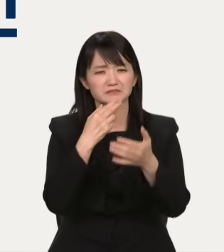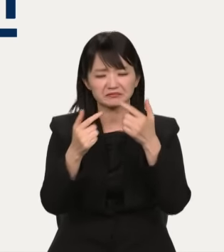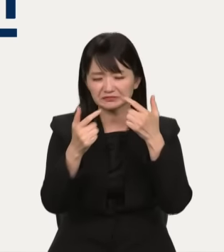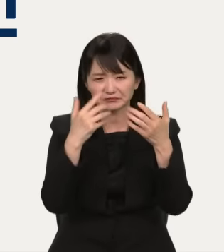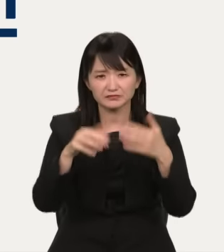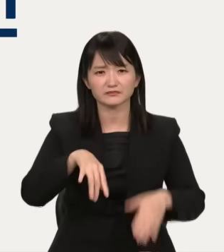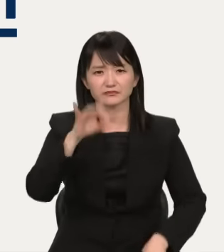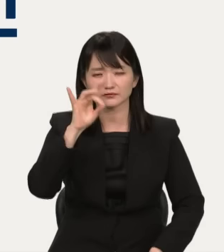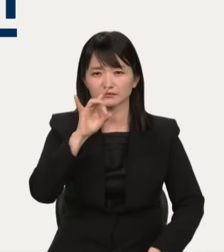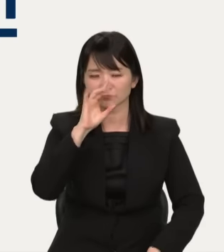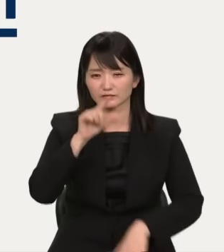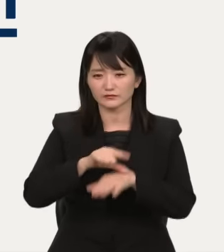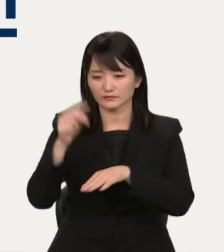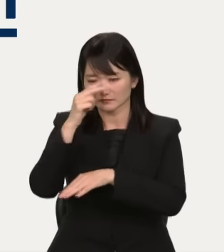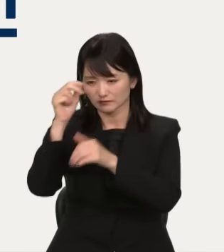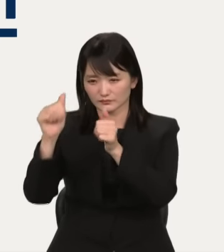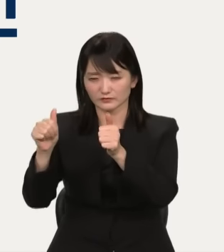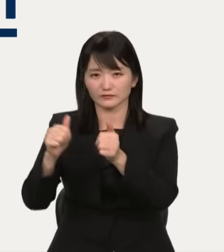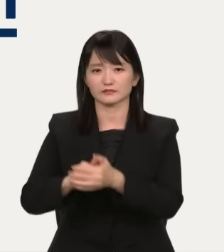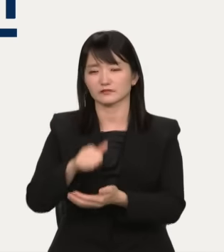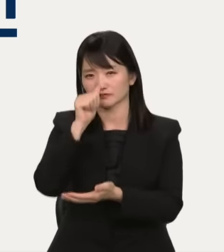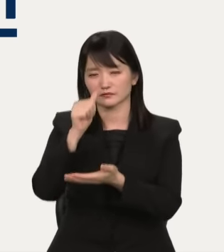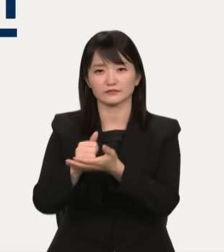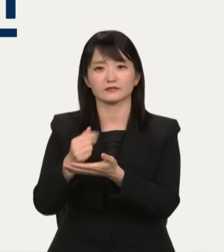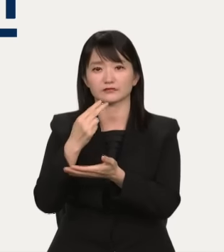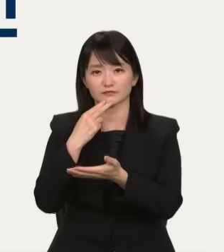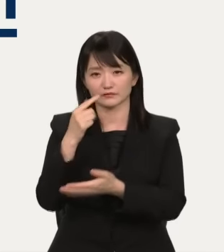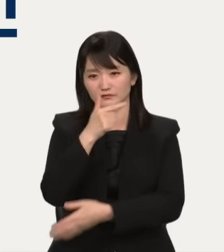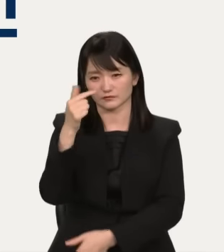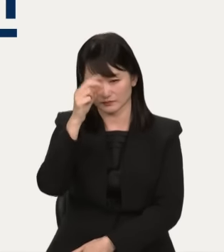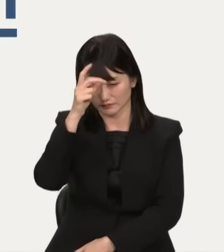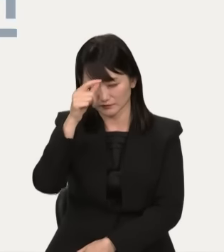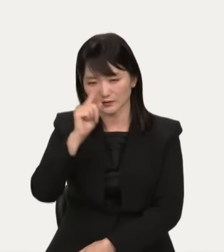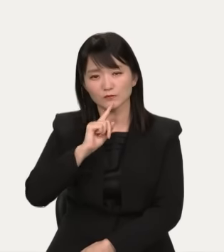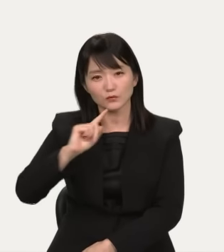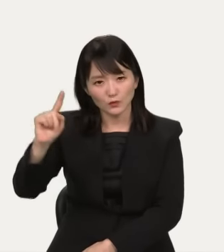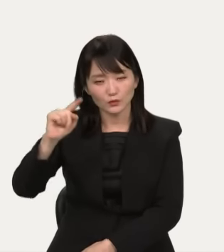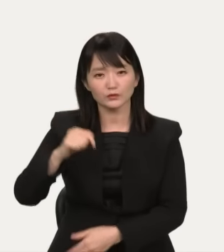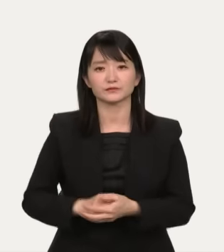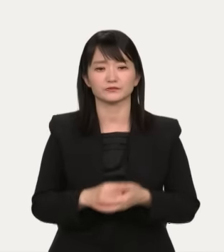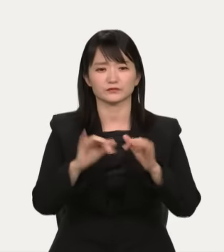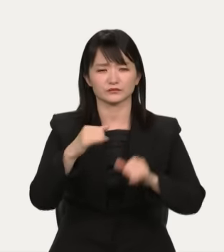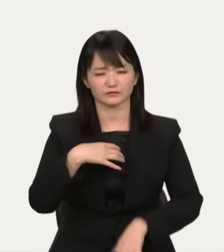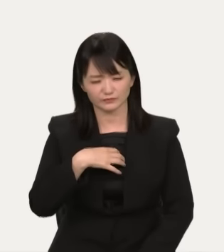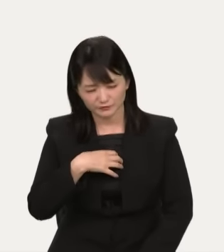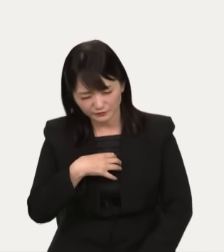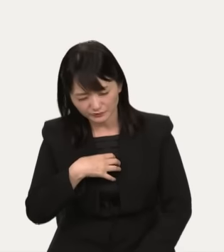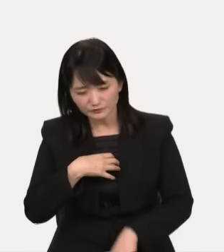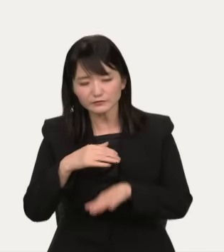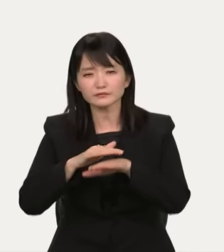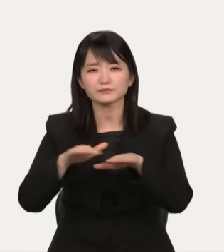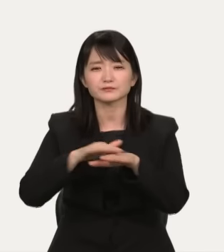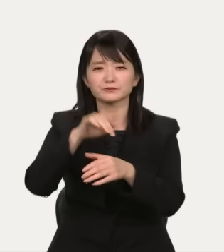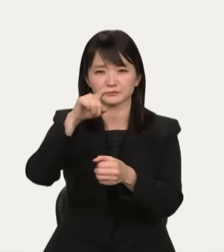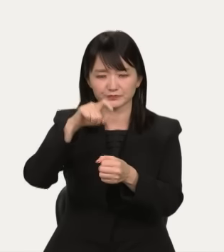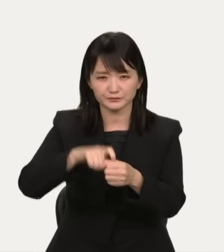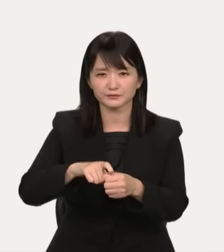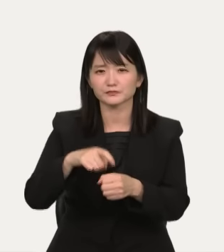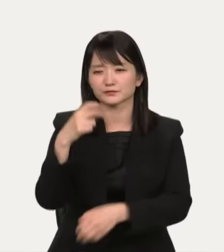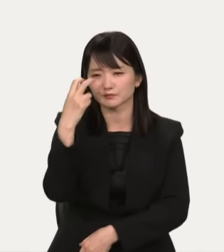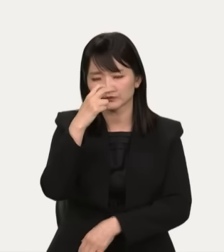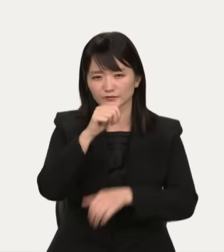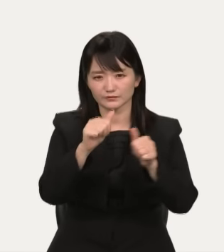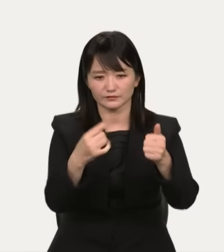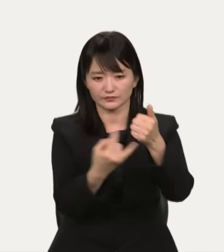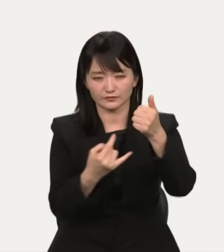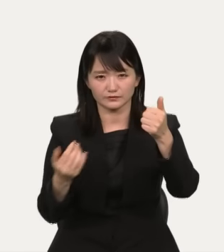최초 중앙지검이 불기소 의견으로 대검에 보고했던 건이라며 국민 우려를 완전히 해소하기 위해